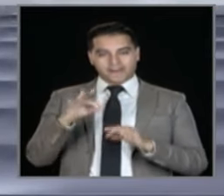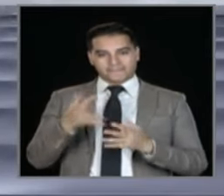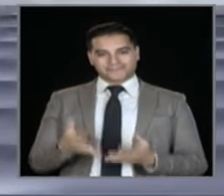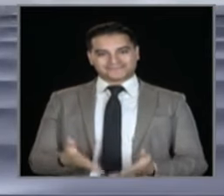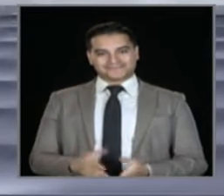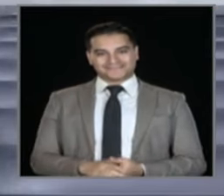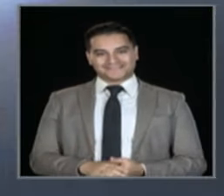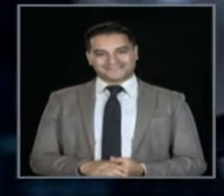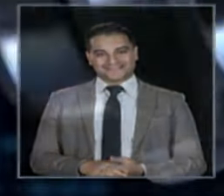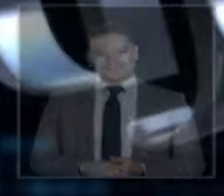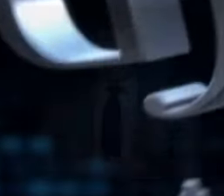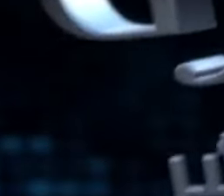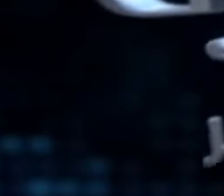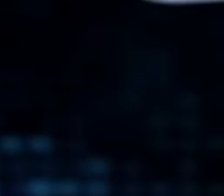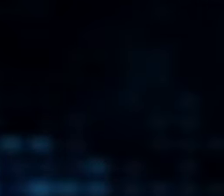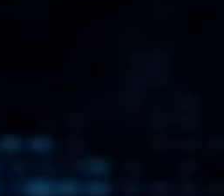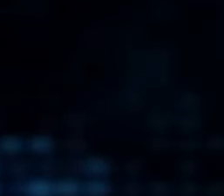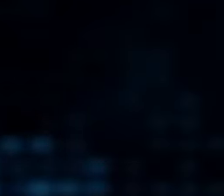مراحلها.